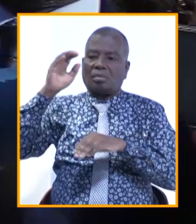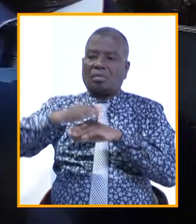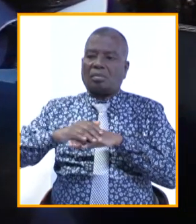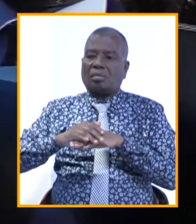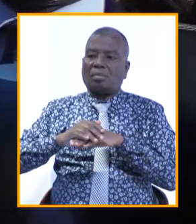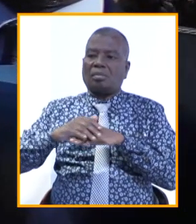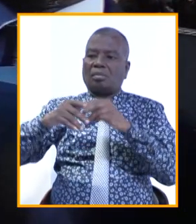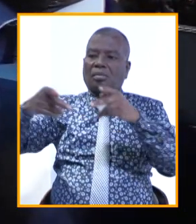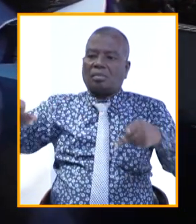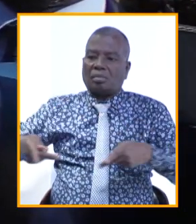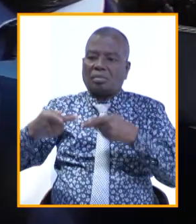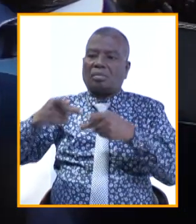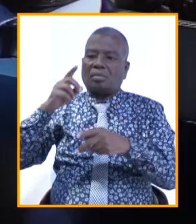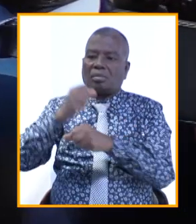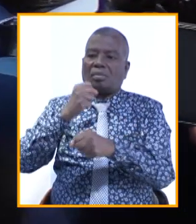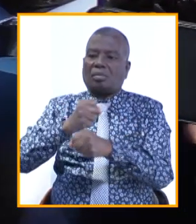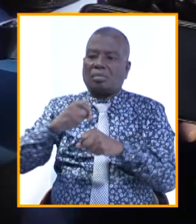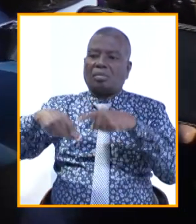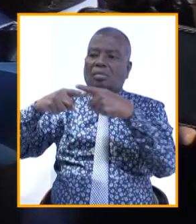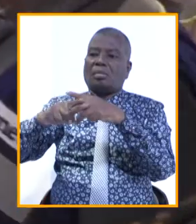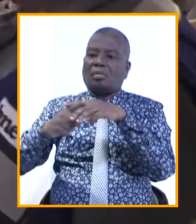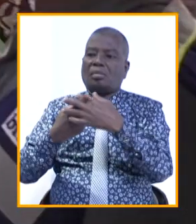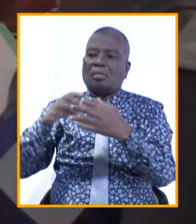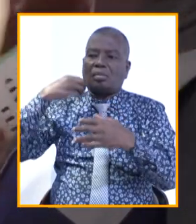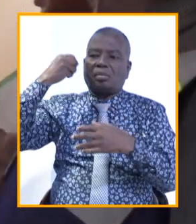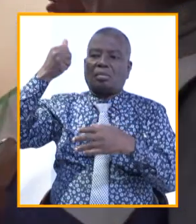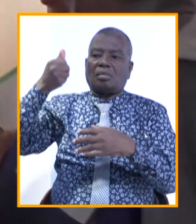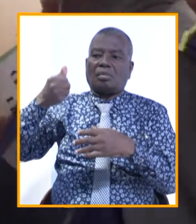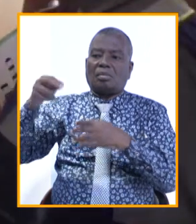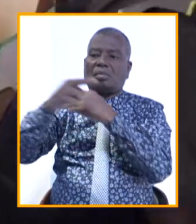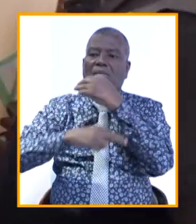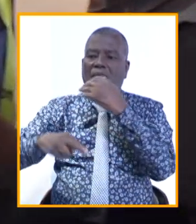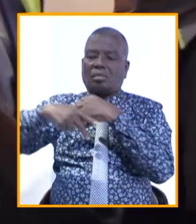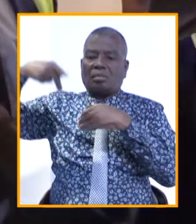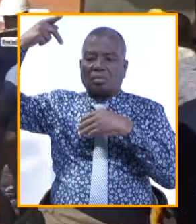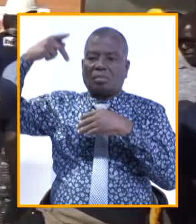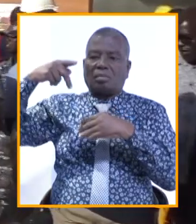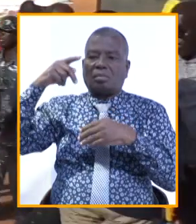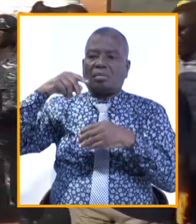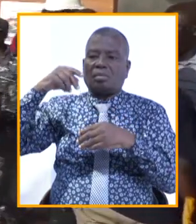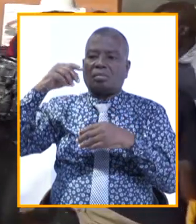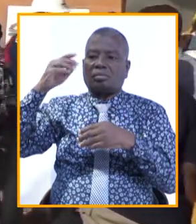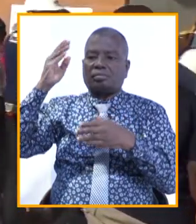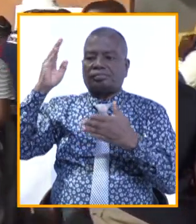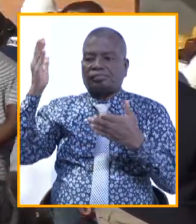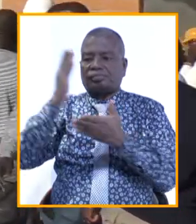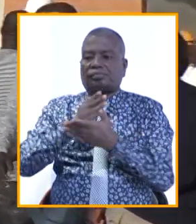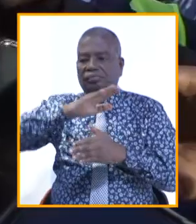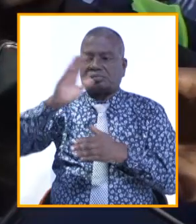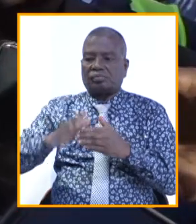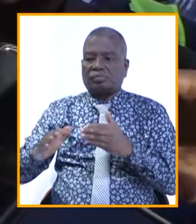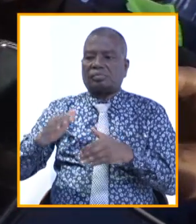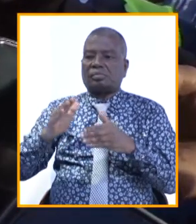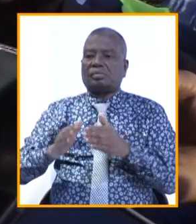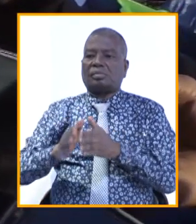plateforme elle-même, les travaux vont commencer bientôt. La région du Tchologo ne cessera jamais de remercier Alassane